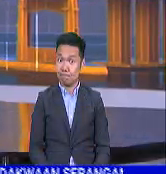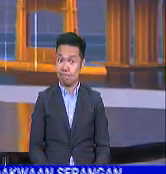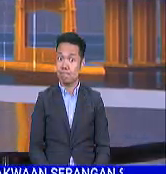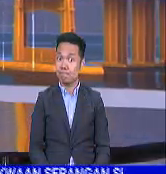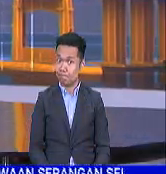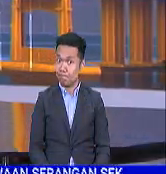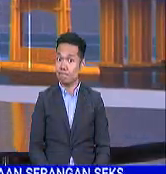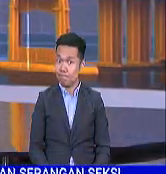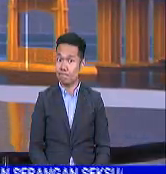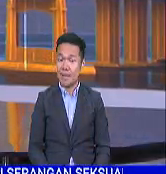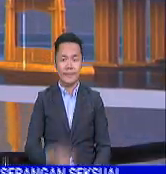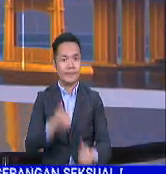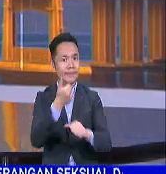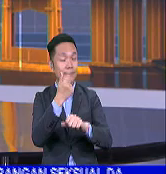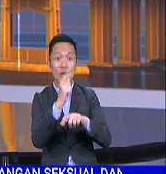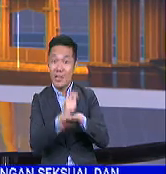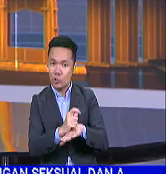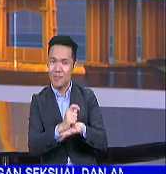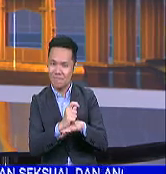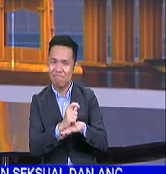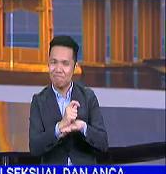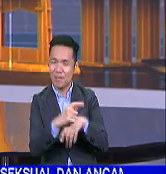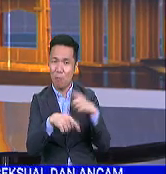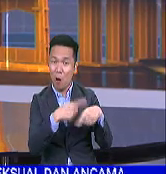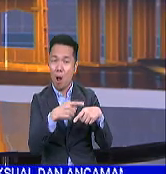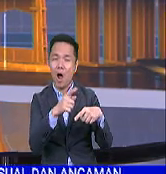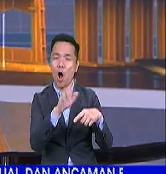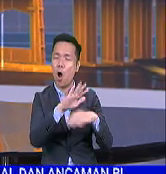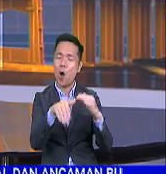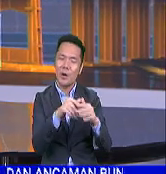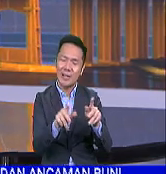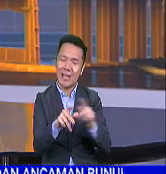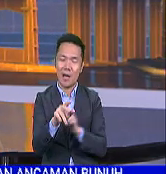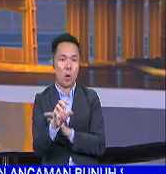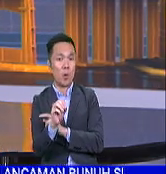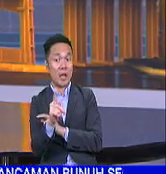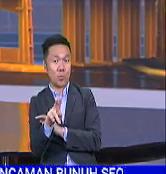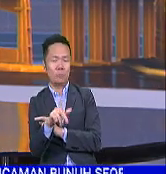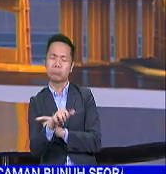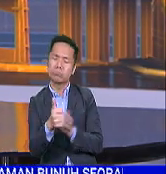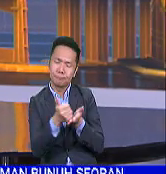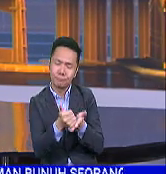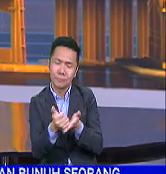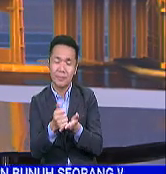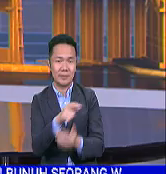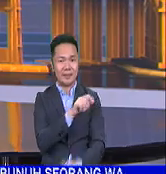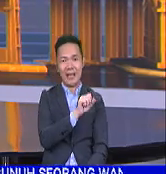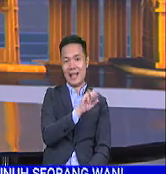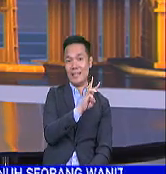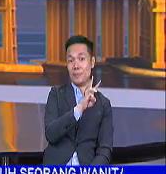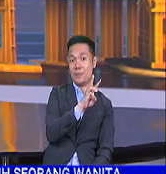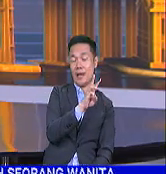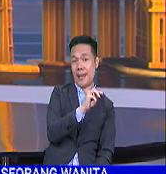Menjadi tradisi setiap kali musim perayaan, golongan memerlukan sentiasa disantuni. Sempena Tahun Baru Cina, sukarelawan